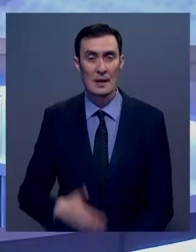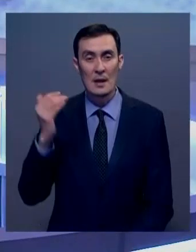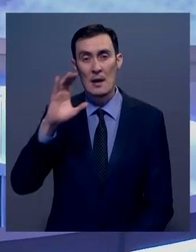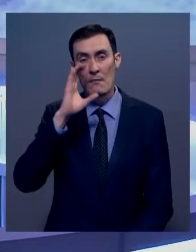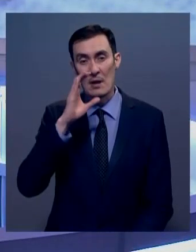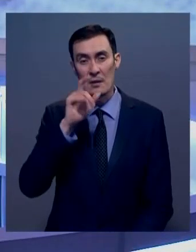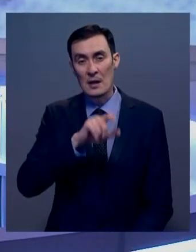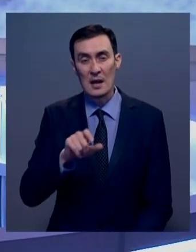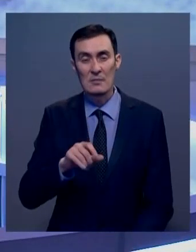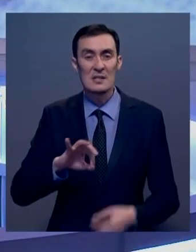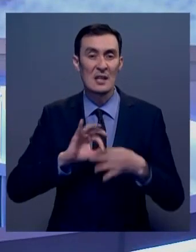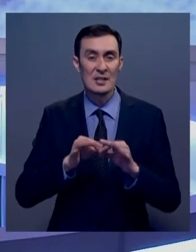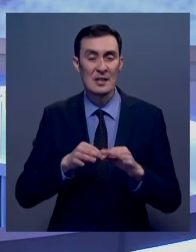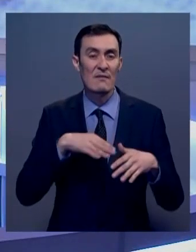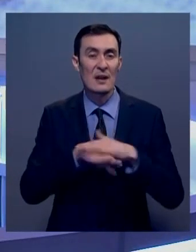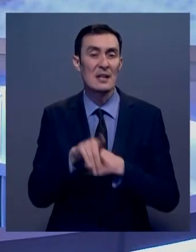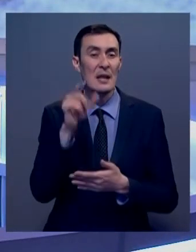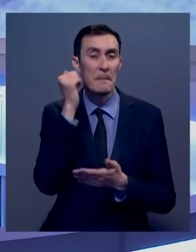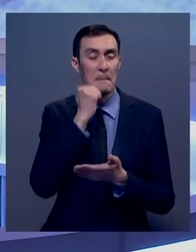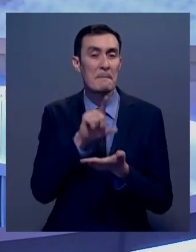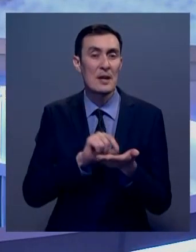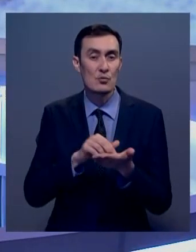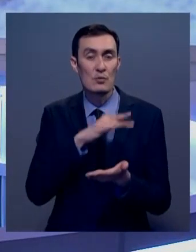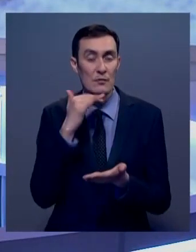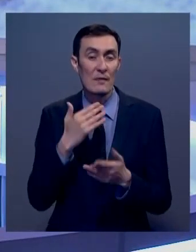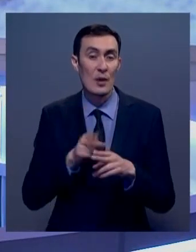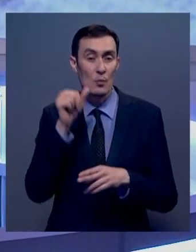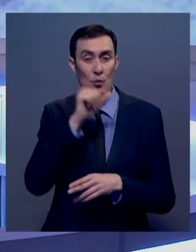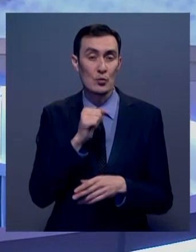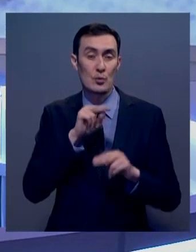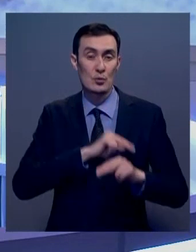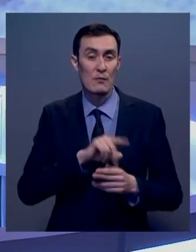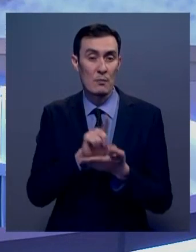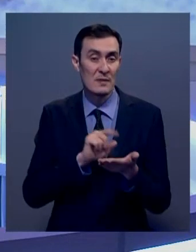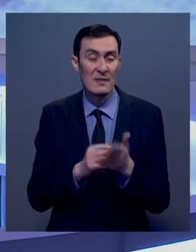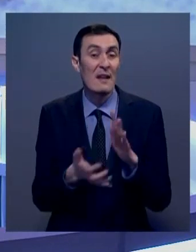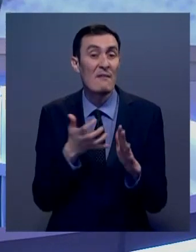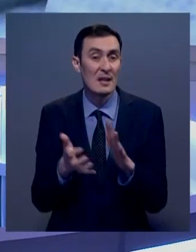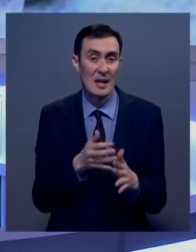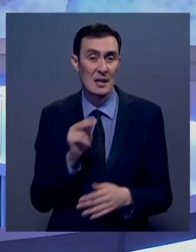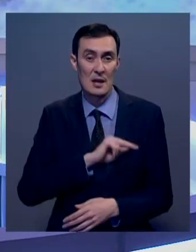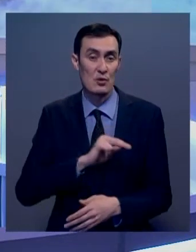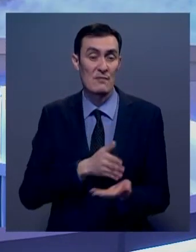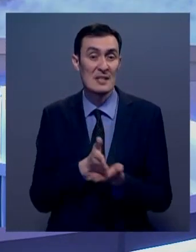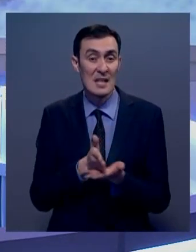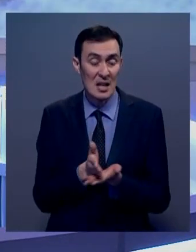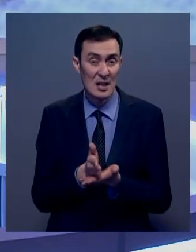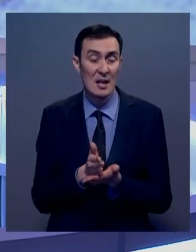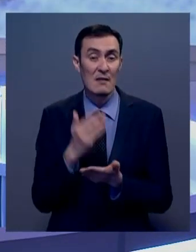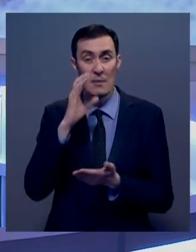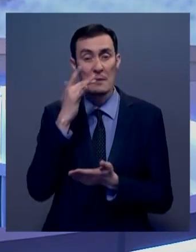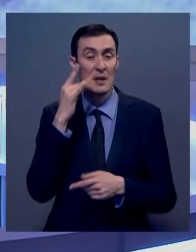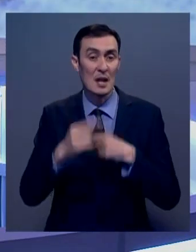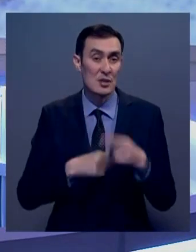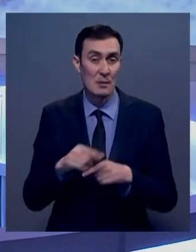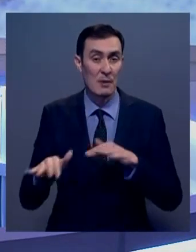Болгарам стало сложнее выходить на пенсию. У большинства из ушедших в этом году на трудовой покой не хватает рабочего стажа. В стране